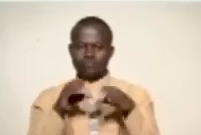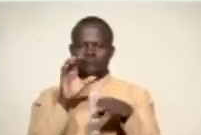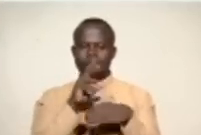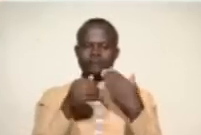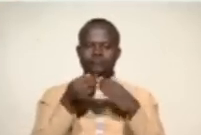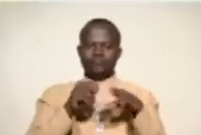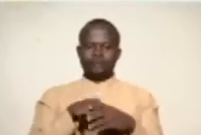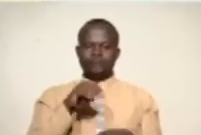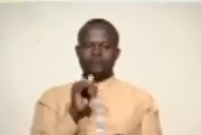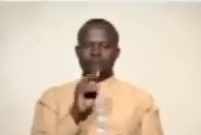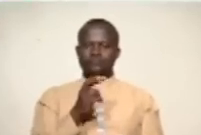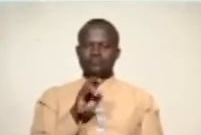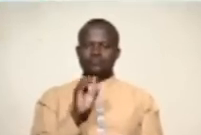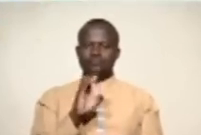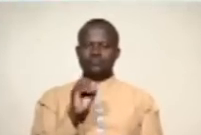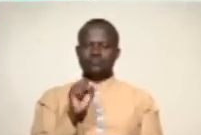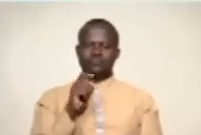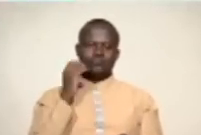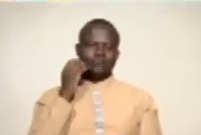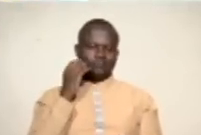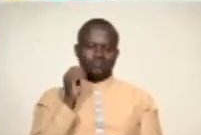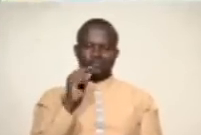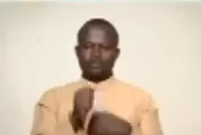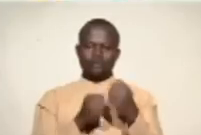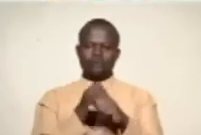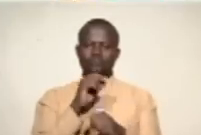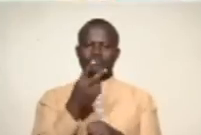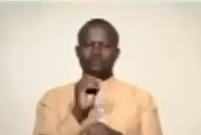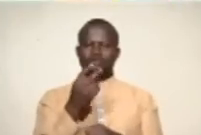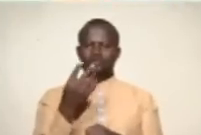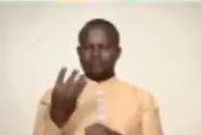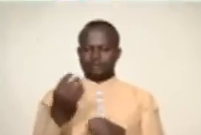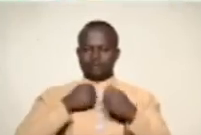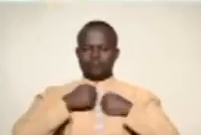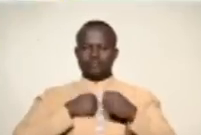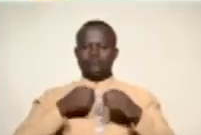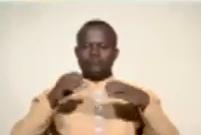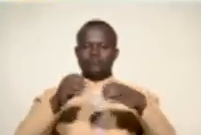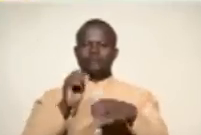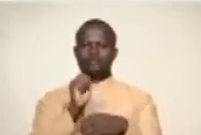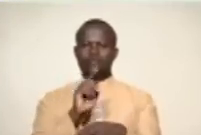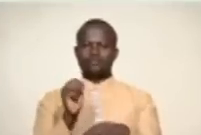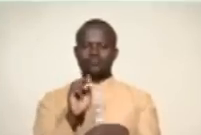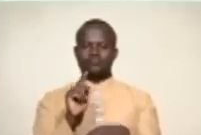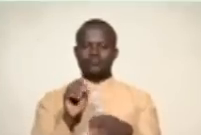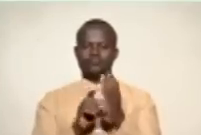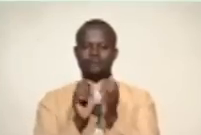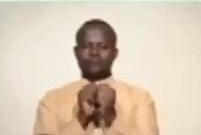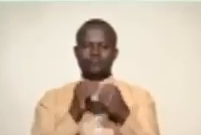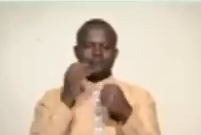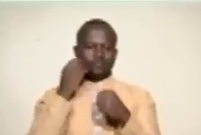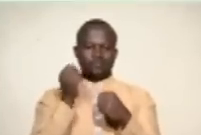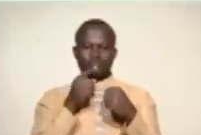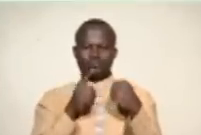kubera mu gihugu cya Cote d'Ivoire muri Mutarama mwaka 2024. Kandi umukino ugomba gukina n'ikipe y'igihugu ya Mozambique tariki 18 z'ukwezi kwa